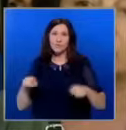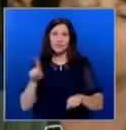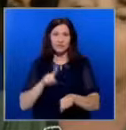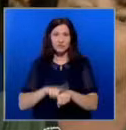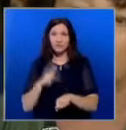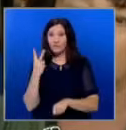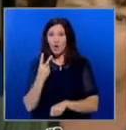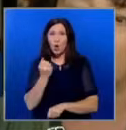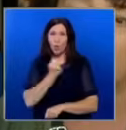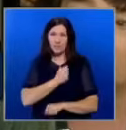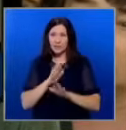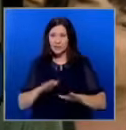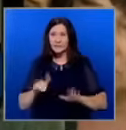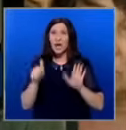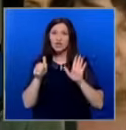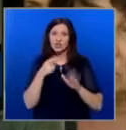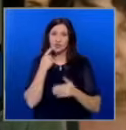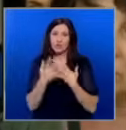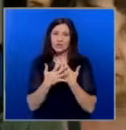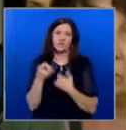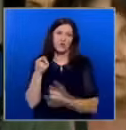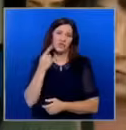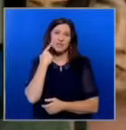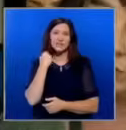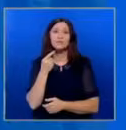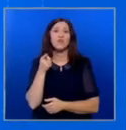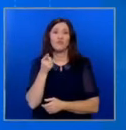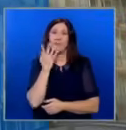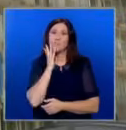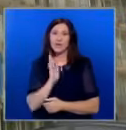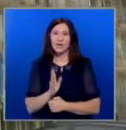2 убити деца, 6 години затвор. Това е срамота, това е подигравка.